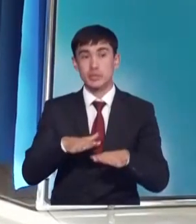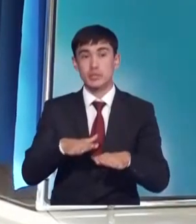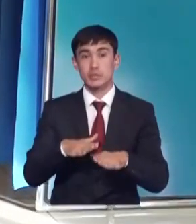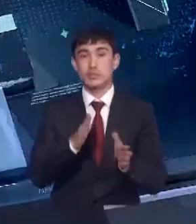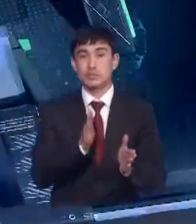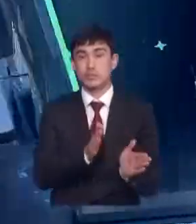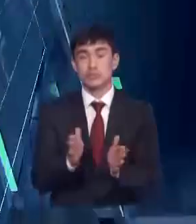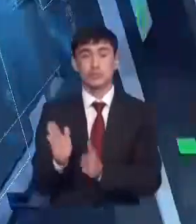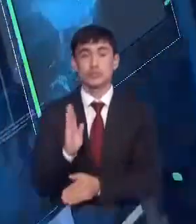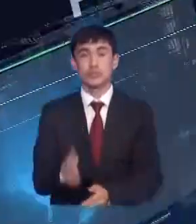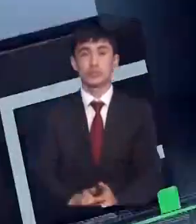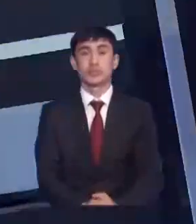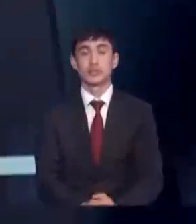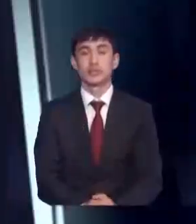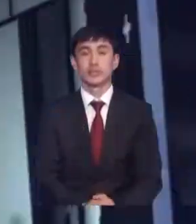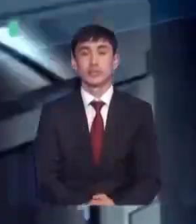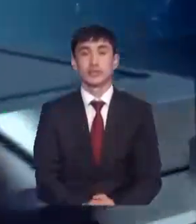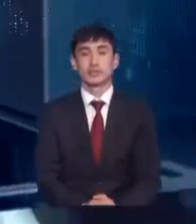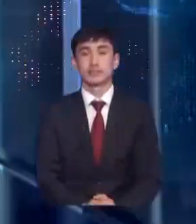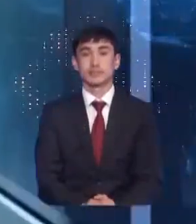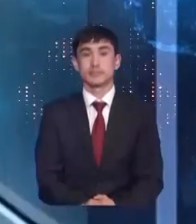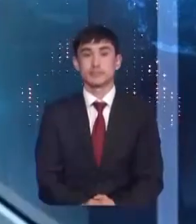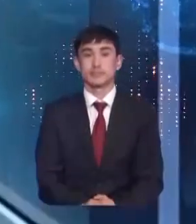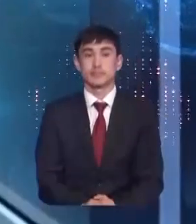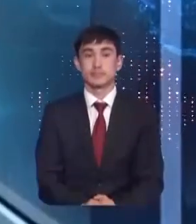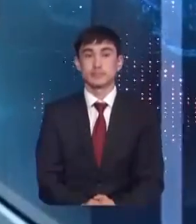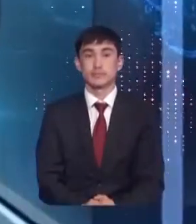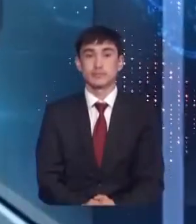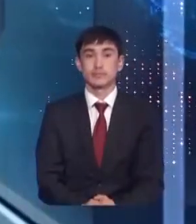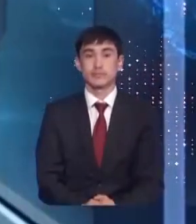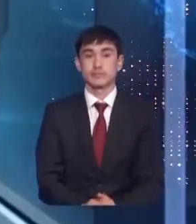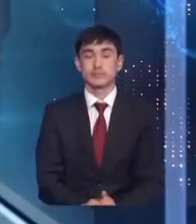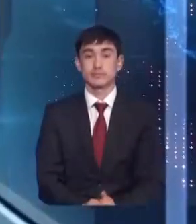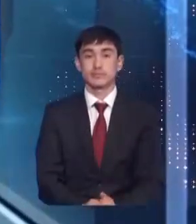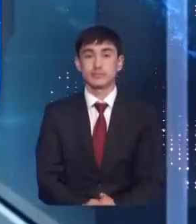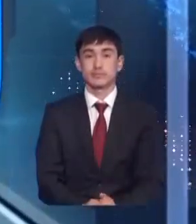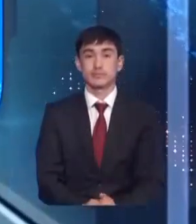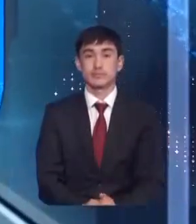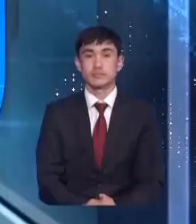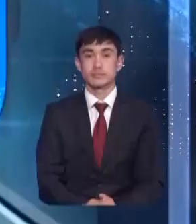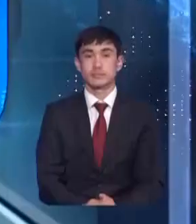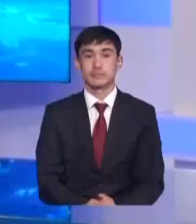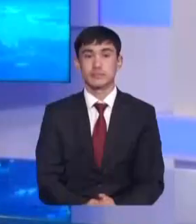болғай. Гүлжанат Мақұлжанова, Жасұлан Жүнгенше, Жетісу телеарнасы.